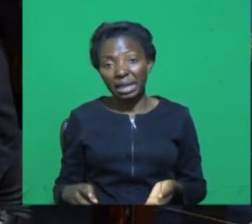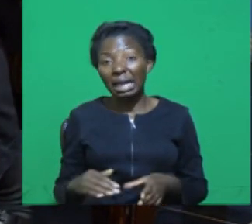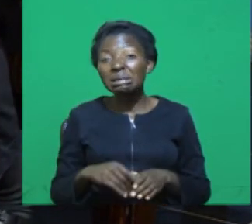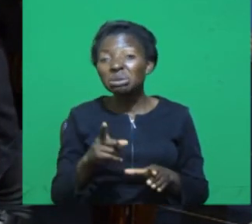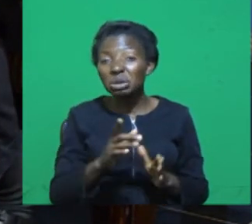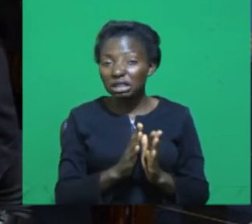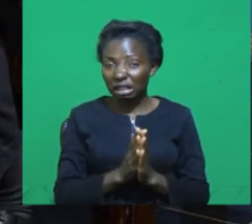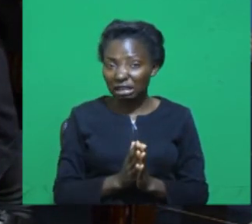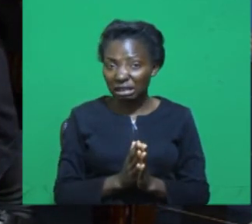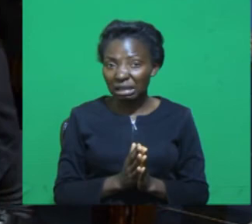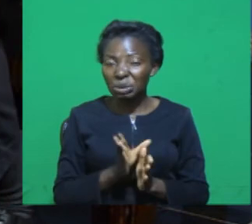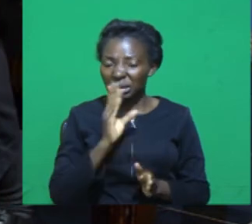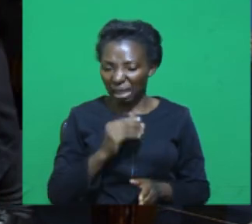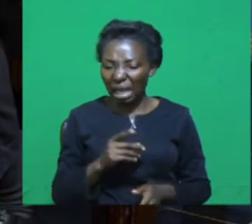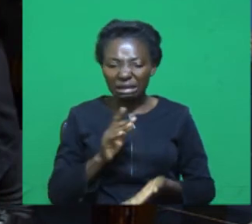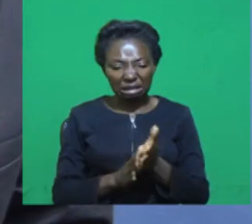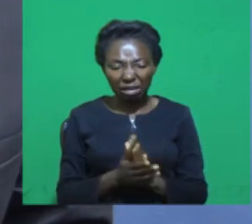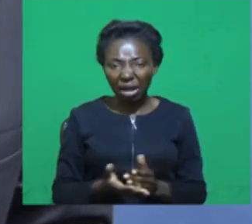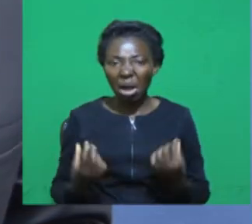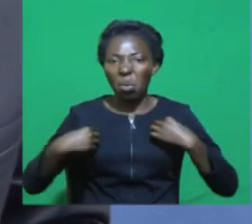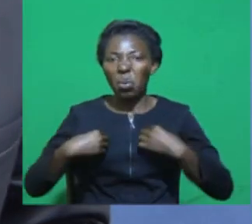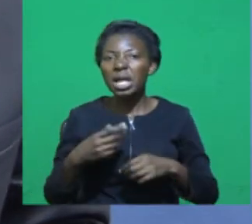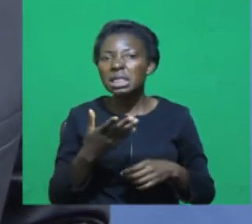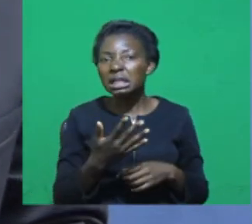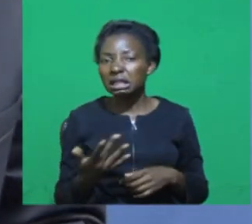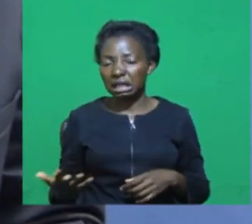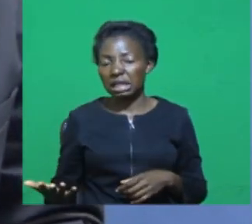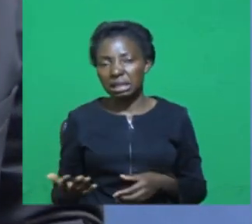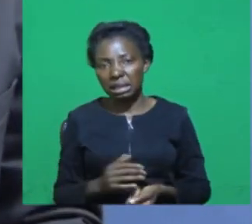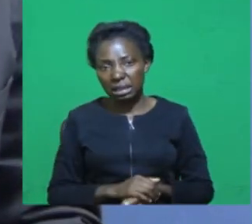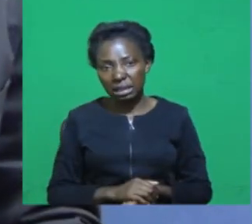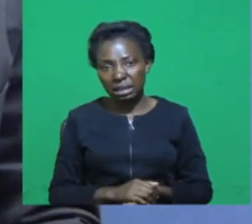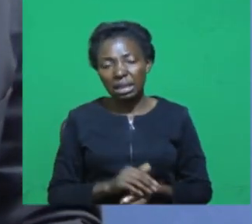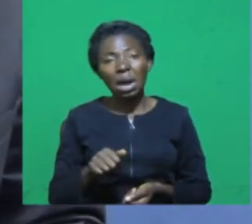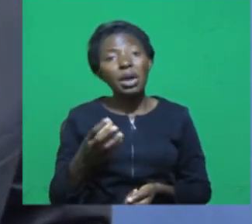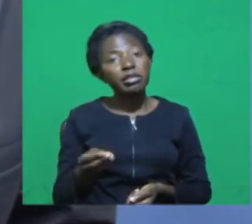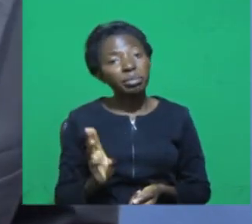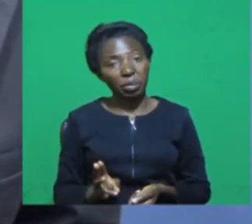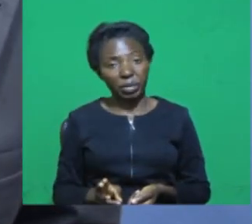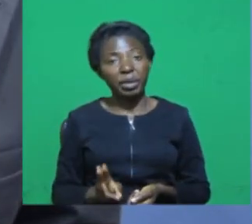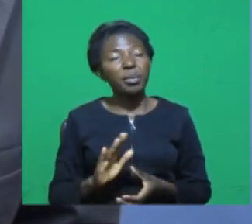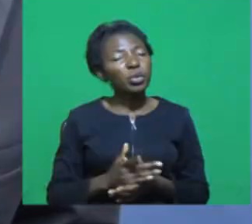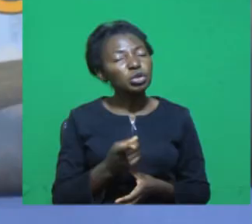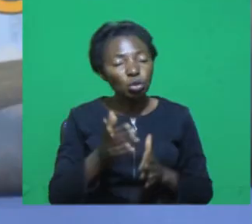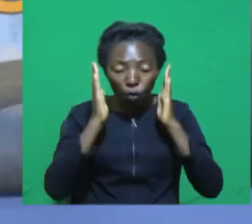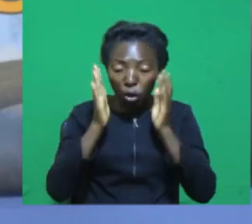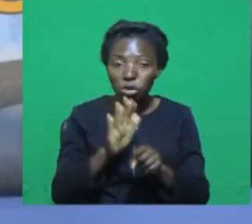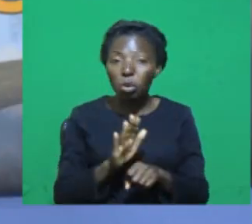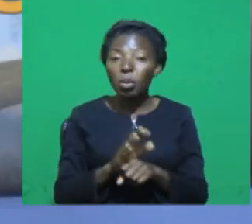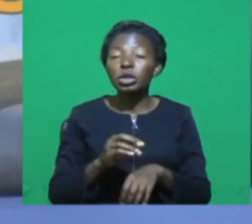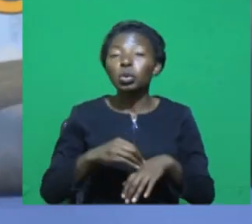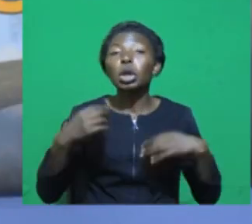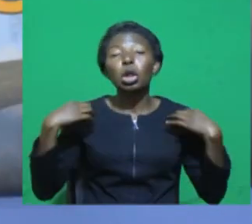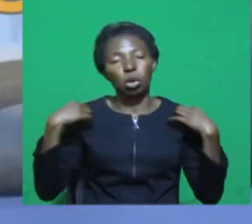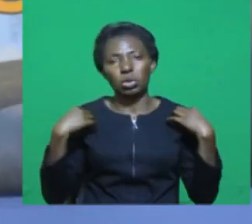kwenyu kuya kwamunorambidza kupfeka zvakadai anokuona dambudziko riripo because chatanga kwauri mapfekero.